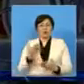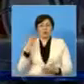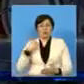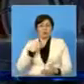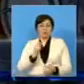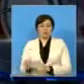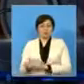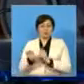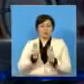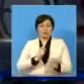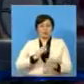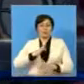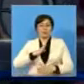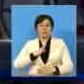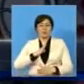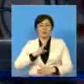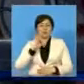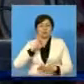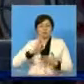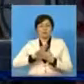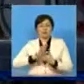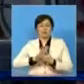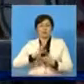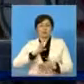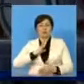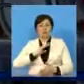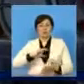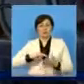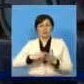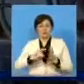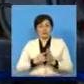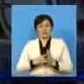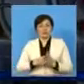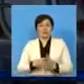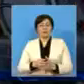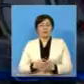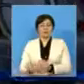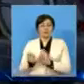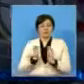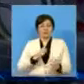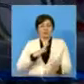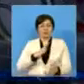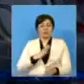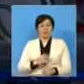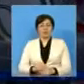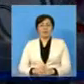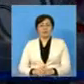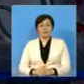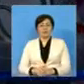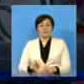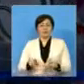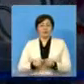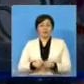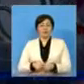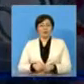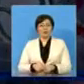отырды, құдық енді лас болады ғой. Сөйтіп, содан кейін скважинадан ішіп отырды, қанша дегенмен ол тұщы